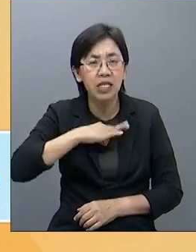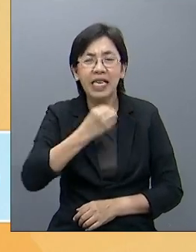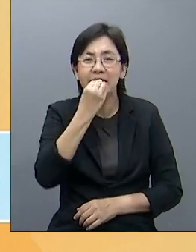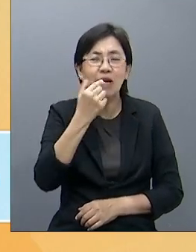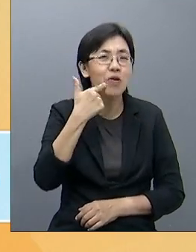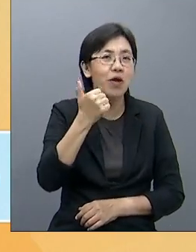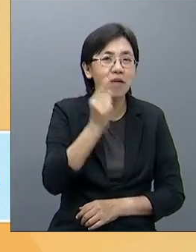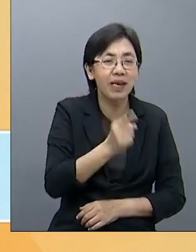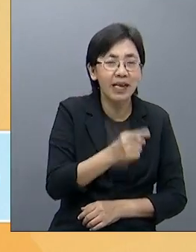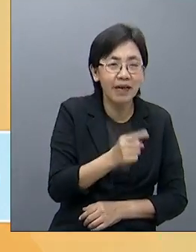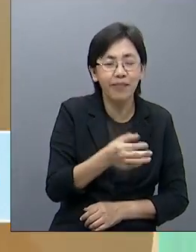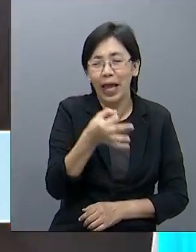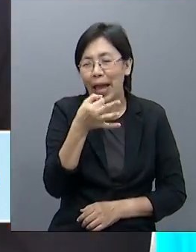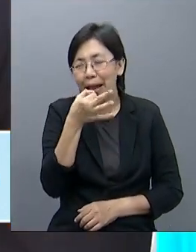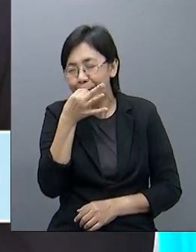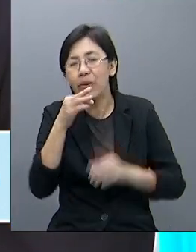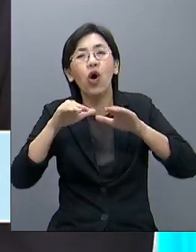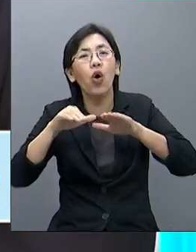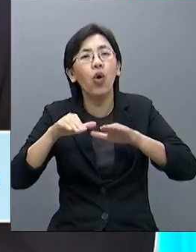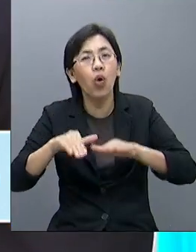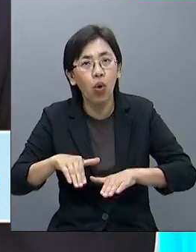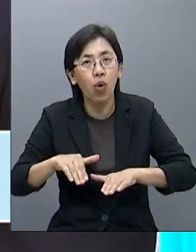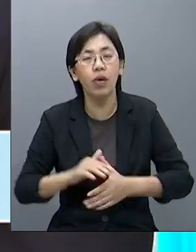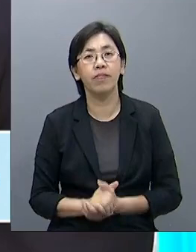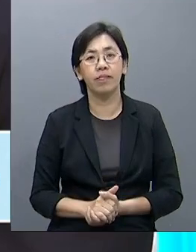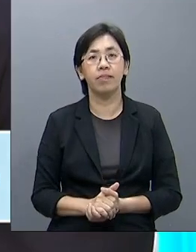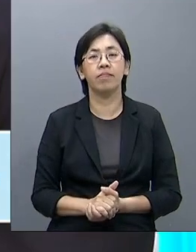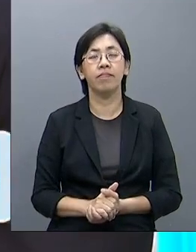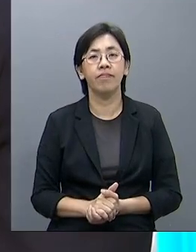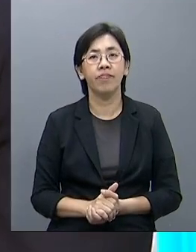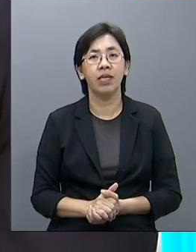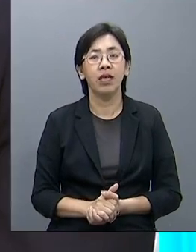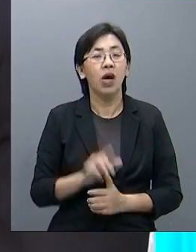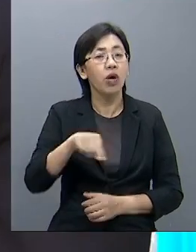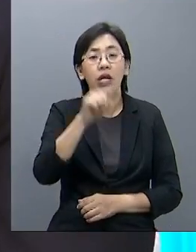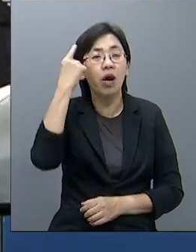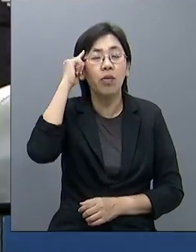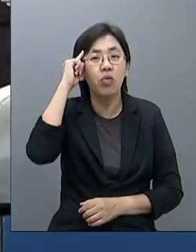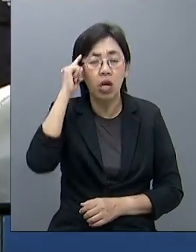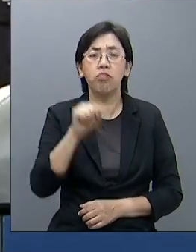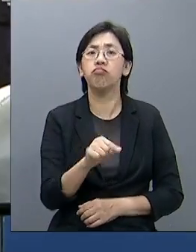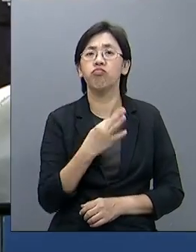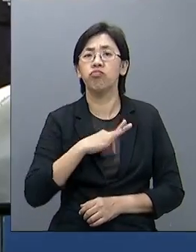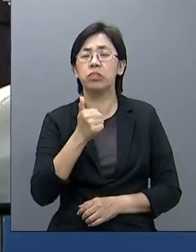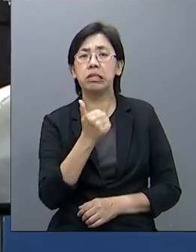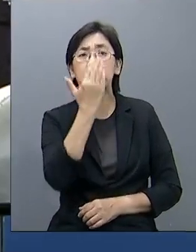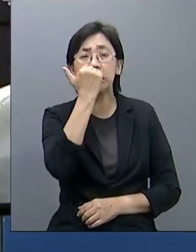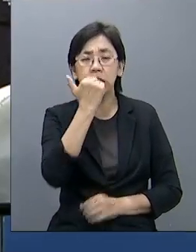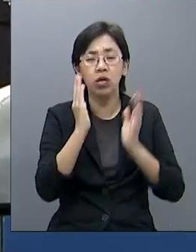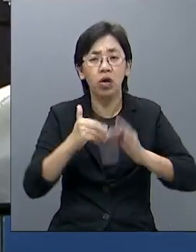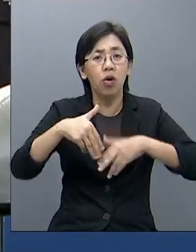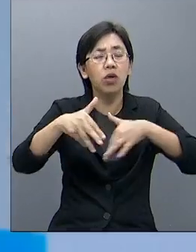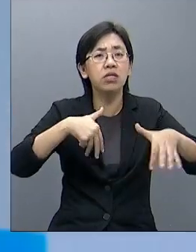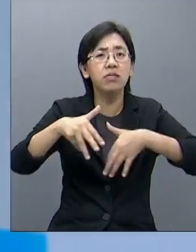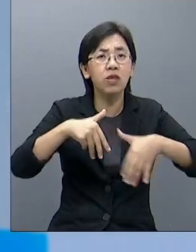ัอรอยเติ รชาิแต่ จ ๆ แล้วโซเดียมมลดลไปแล้ว โดทไม่รู้ตัวอูยัี้ดีมากSab Castle l อย่ผู้บริโภค ain